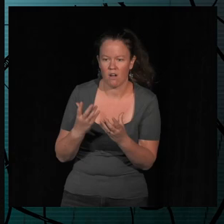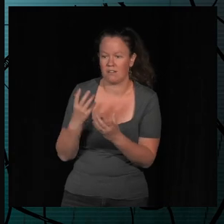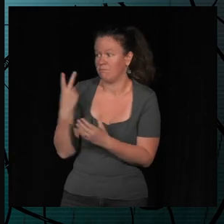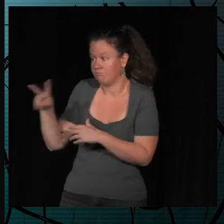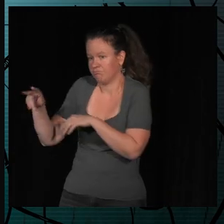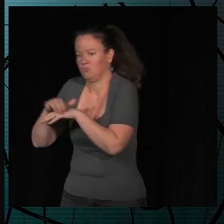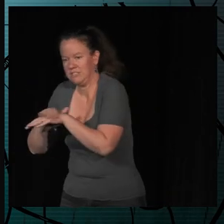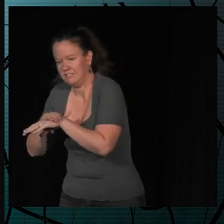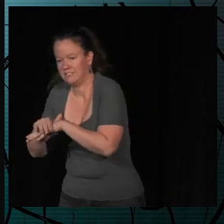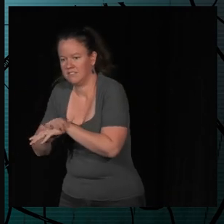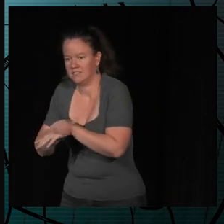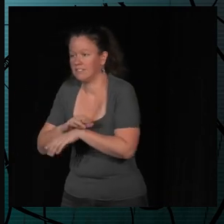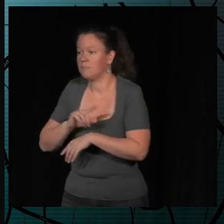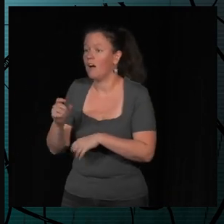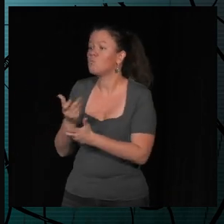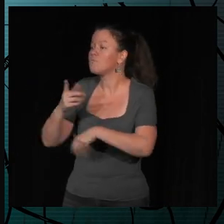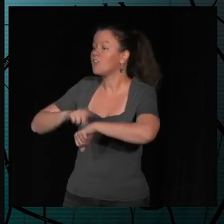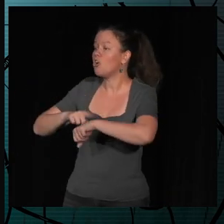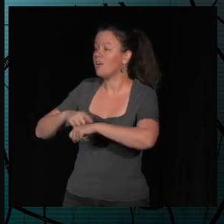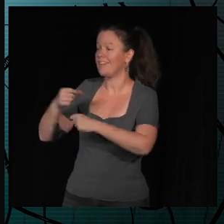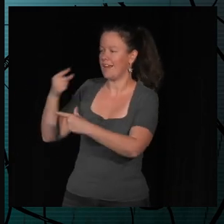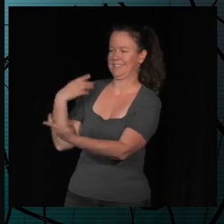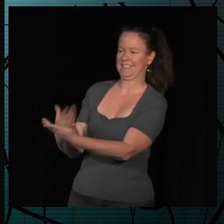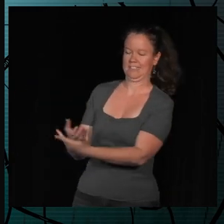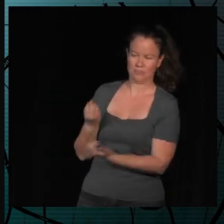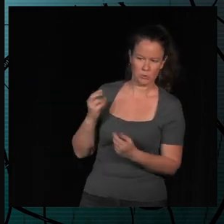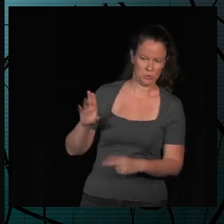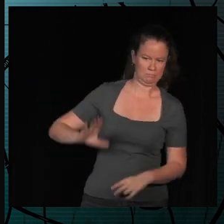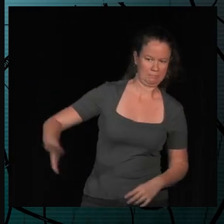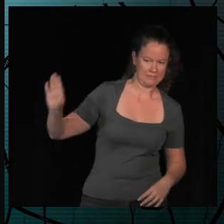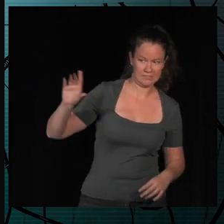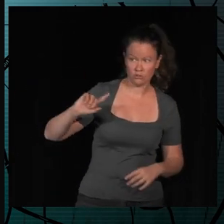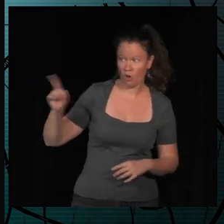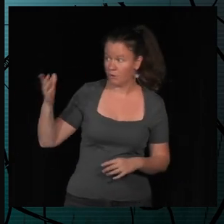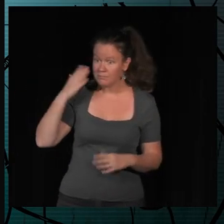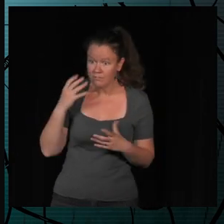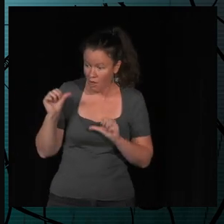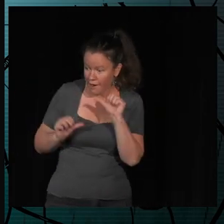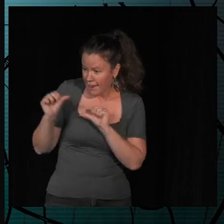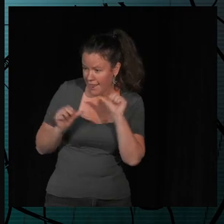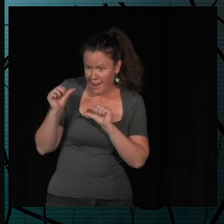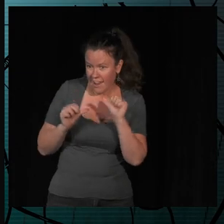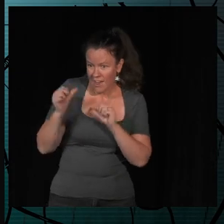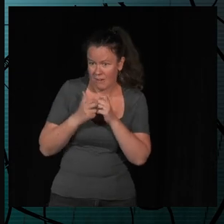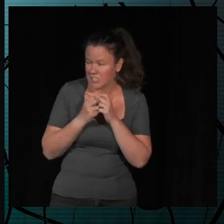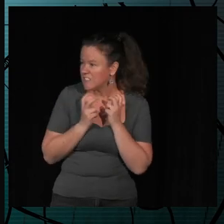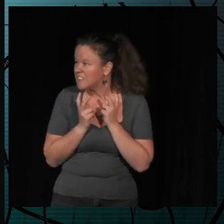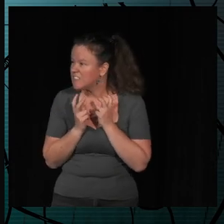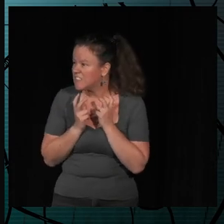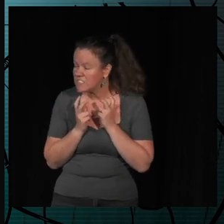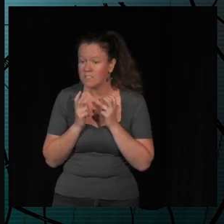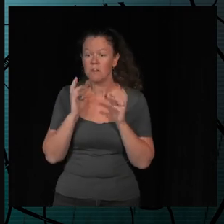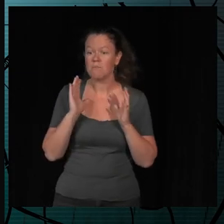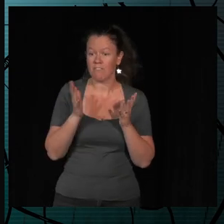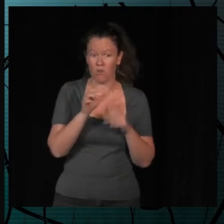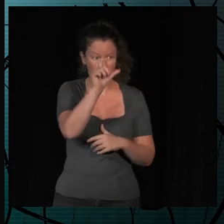cette notion de combien d'heure on a passé à vouloir performer et certaines personnes peuvent aller très très mal en jouant une heure